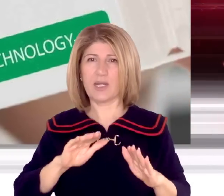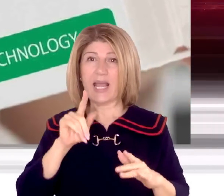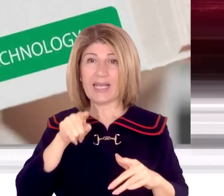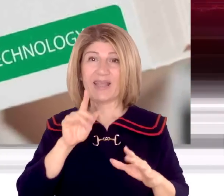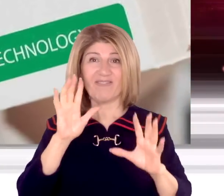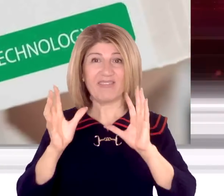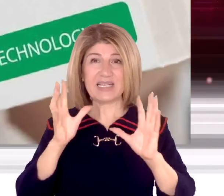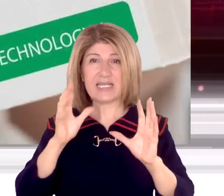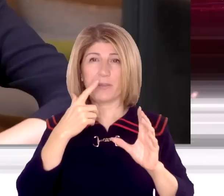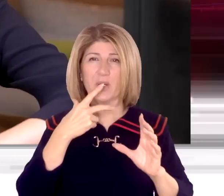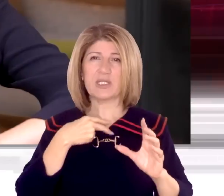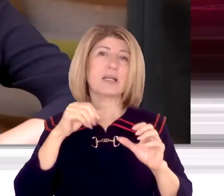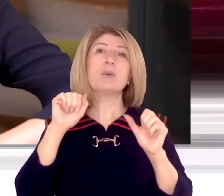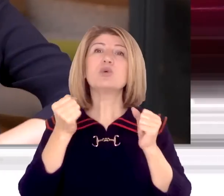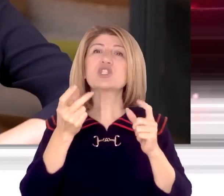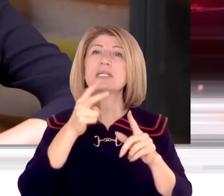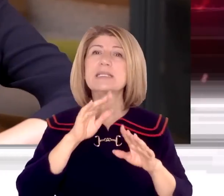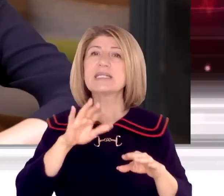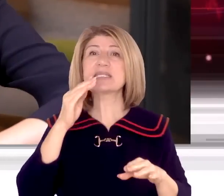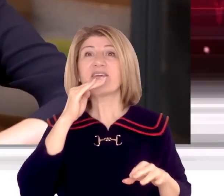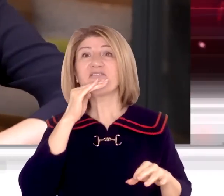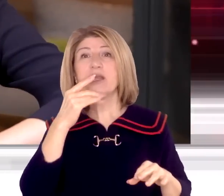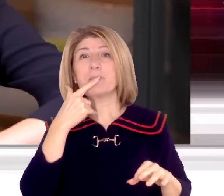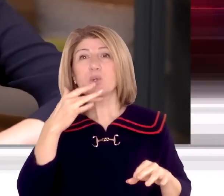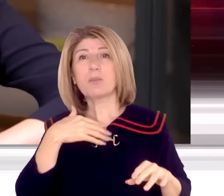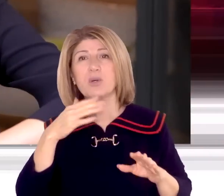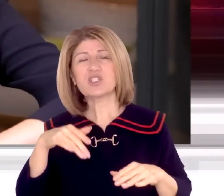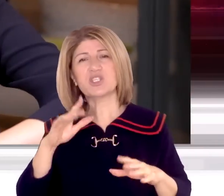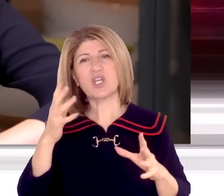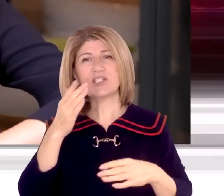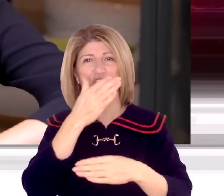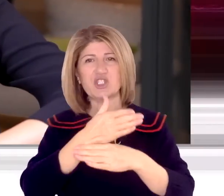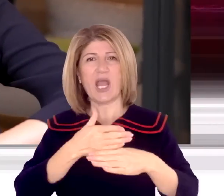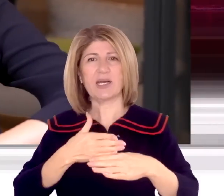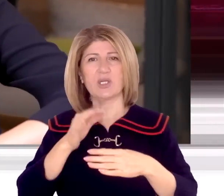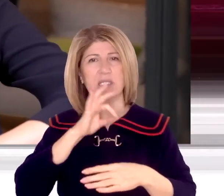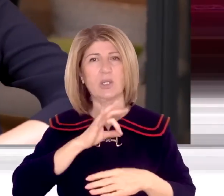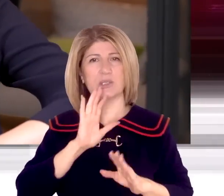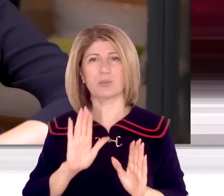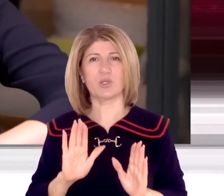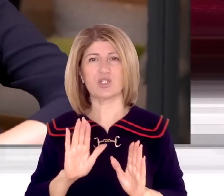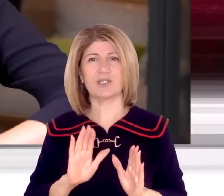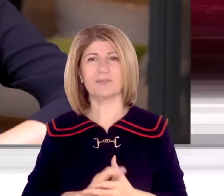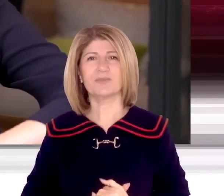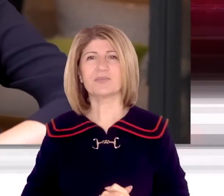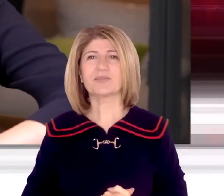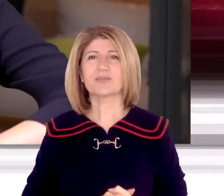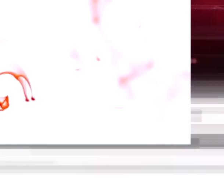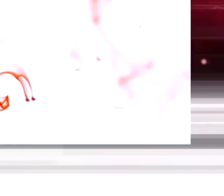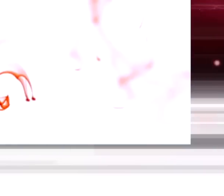میکنه. اگه این وضعیت به دلیل مشکل دیگه ای مثل فیبروم باشه، ممکنه به جراحی هم نیاز